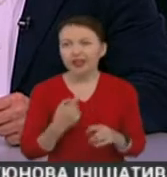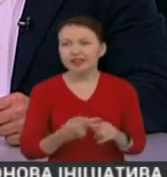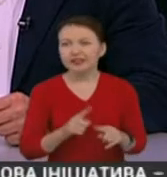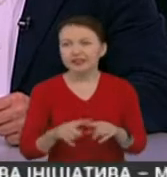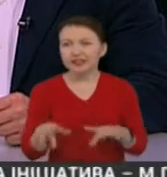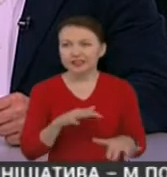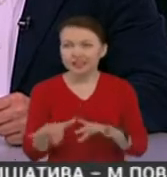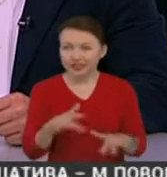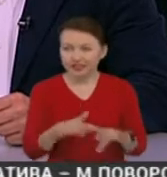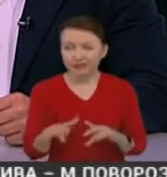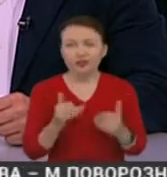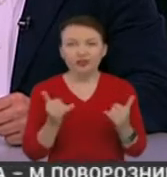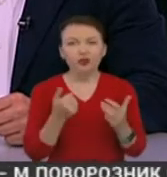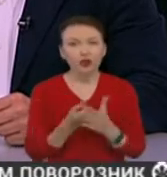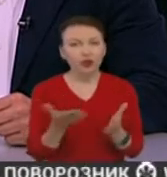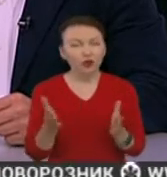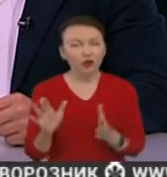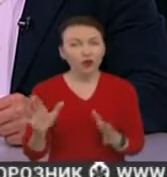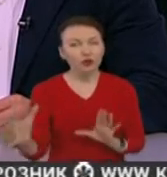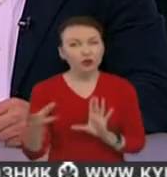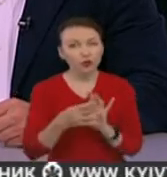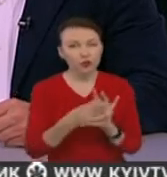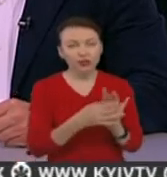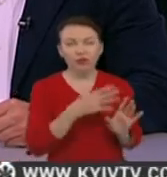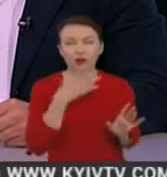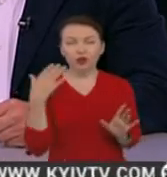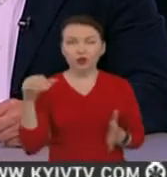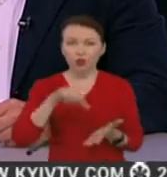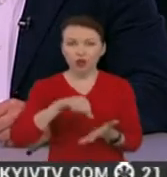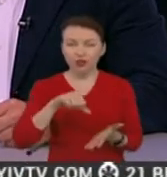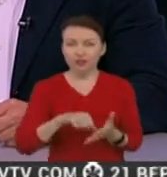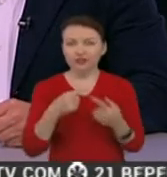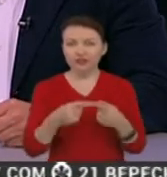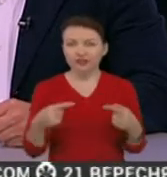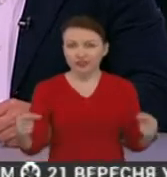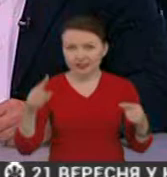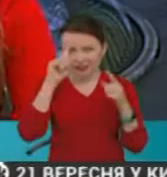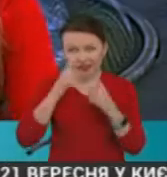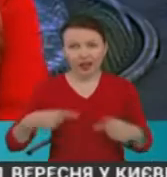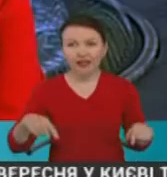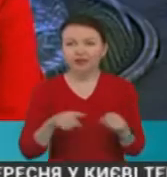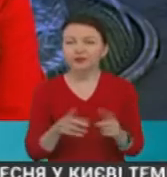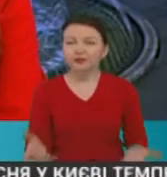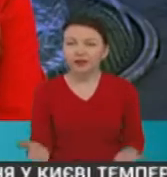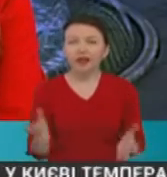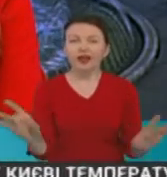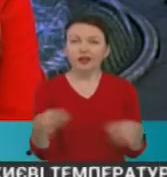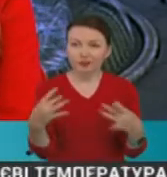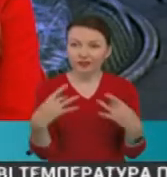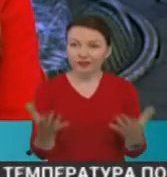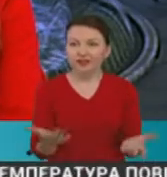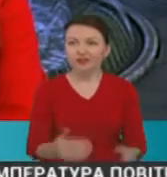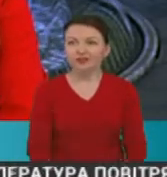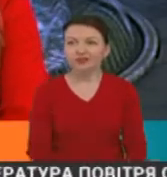міжнародне дійство, до якого долучаєте ви дуже багато учасників з різних країн. Пане Володимире, розповідайте, з